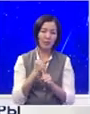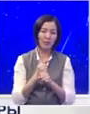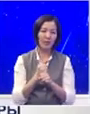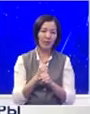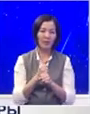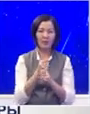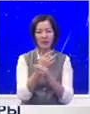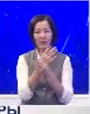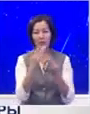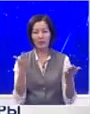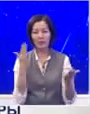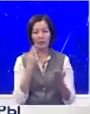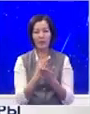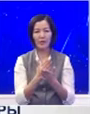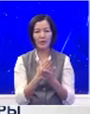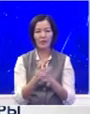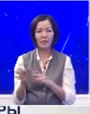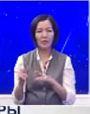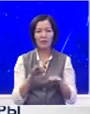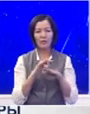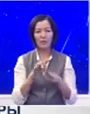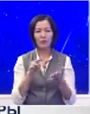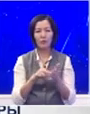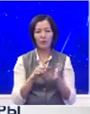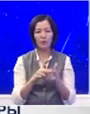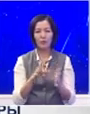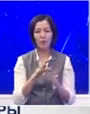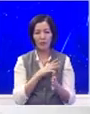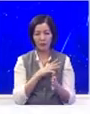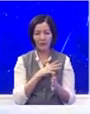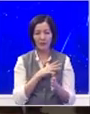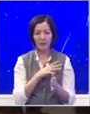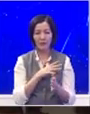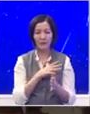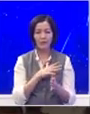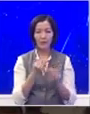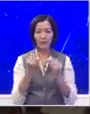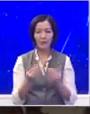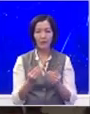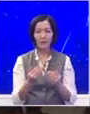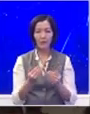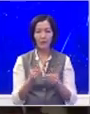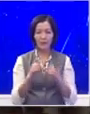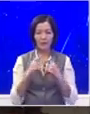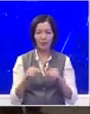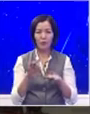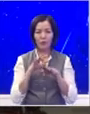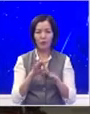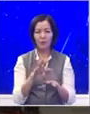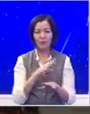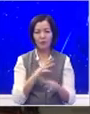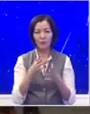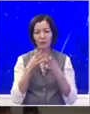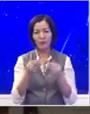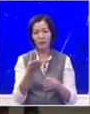қалған екен. Көптен бері осындай шара өткізу біздің жоспарымызда, ойымызда жүрген еді. Сол бүгін міне көктемнің